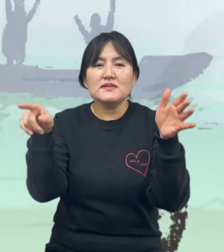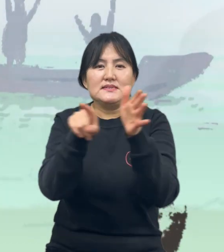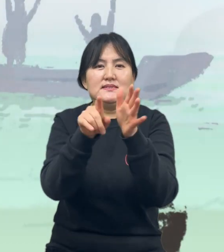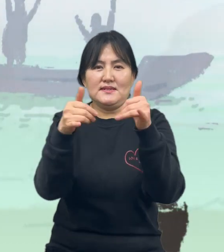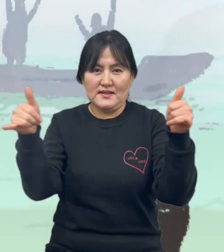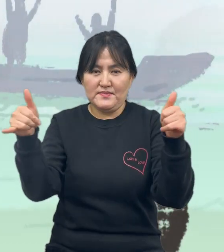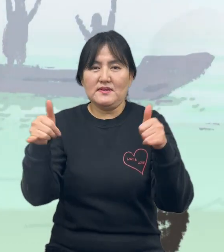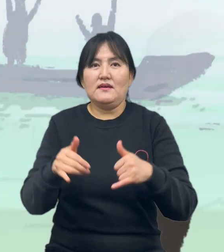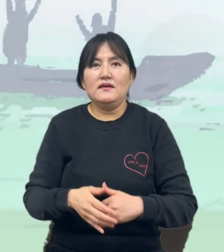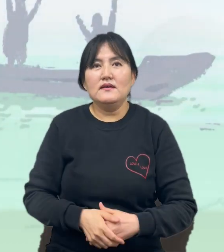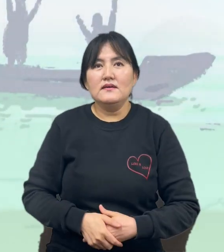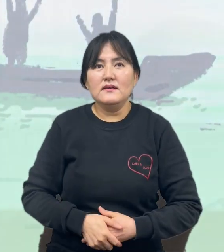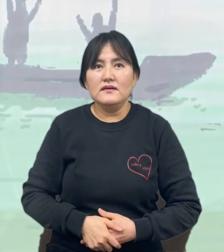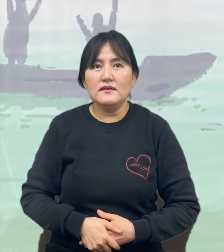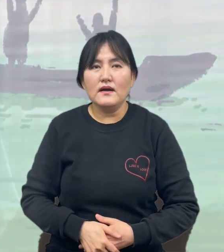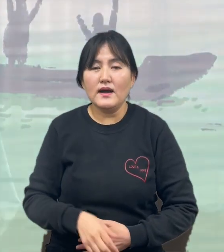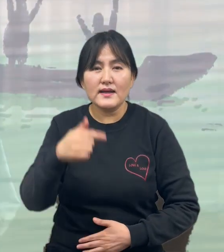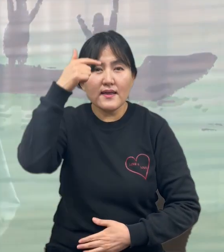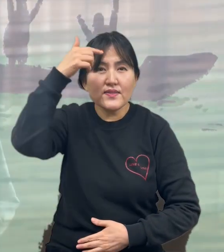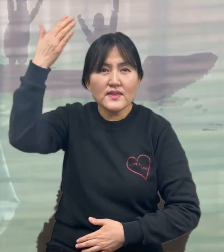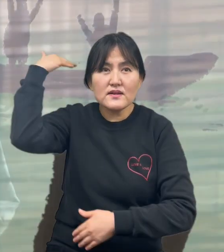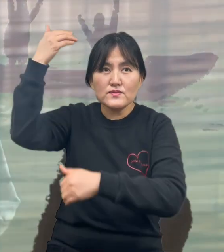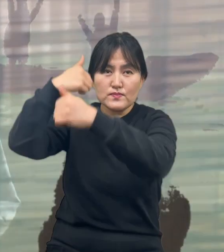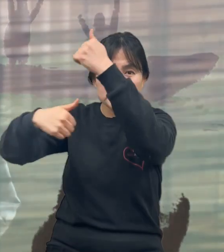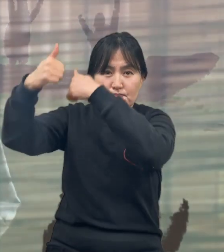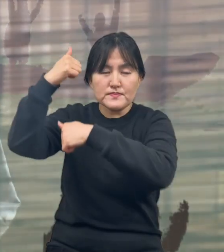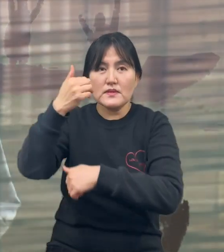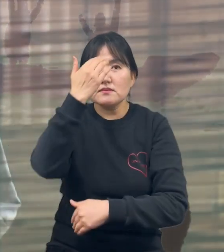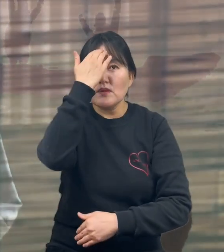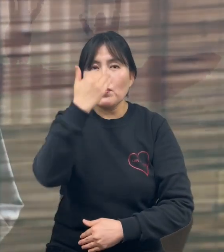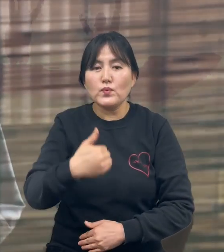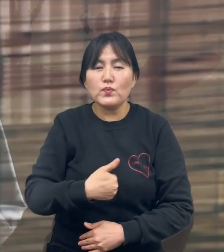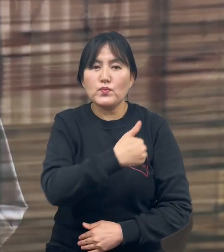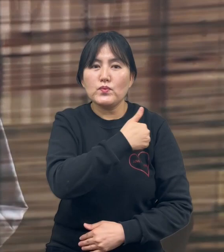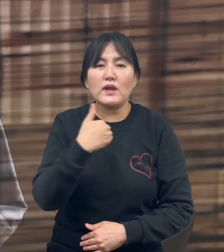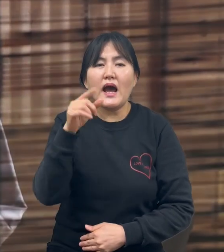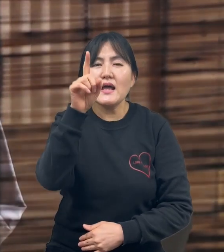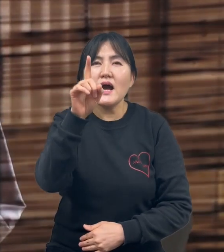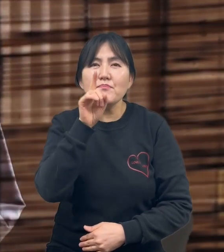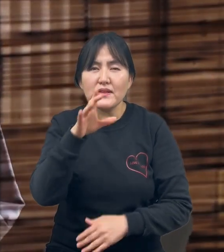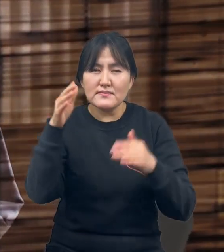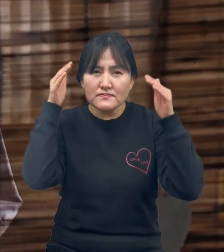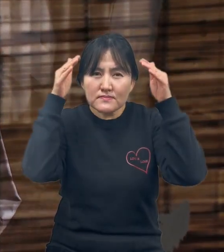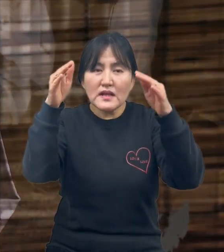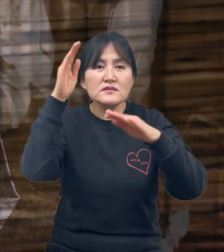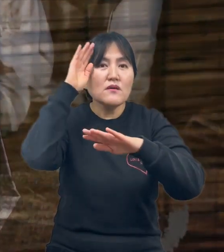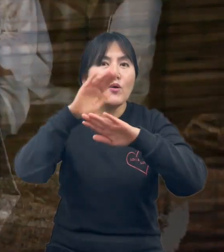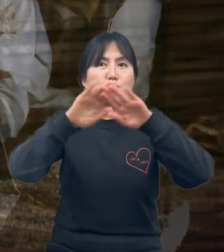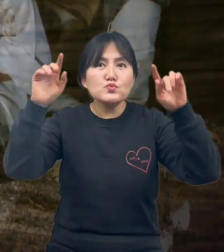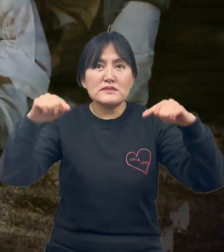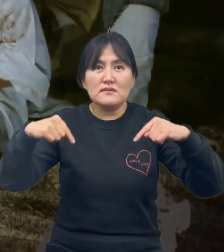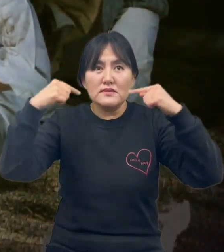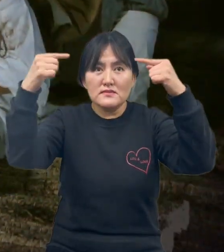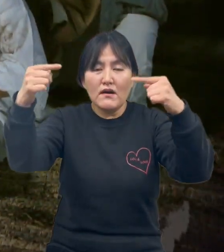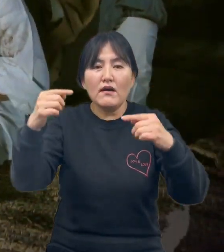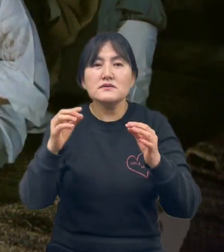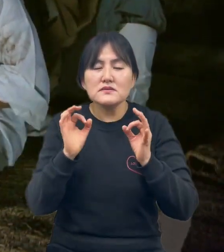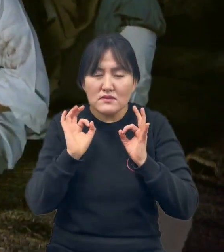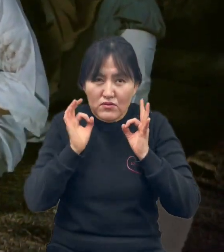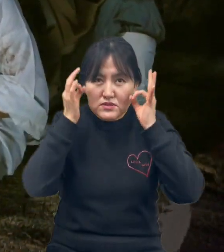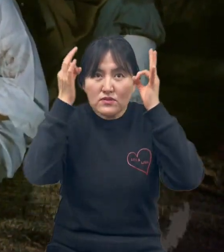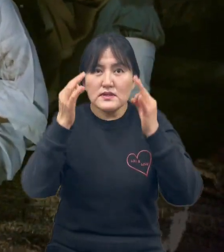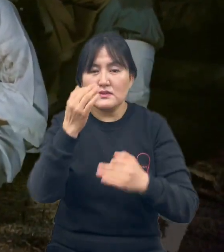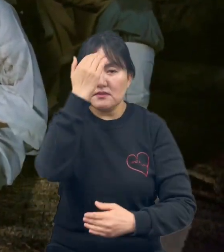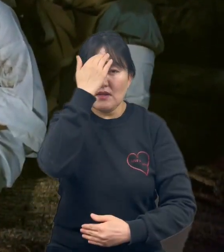그들은 신자였습니다. 옛 신앙 선조들은 십자성호 하나만 제대로 그어도 천국에 간다며 정성을